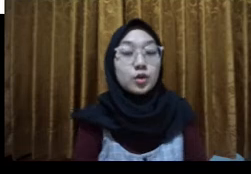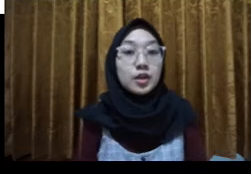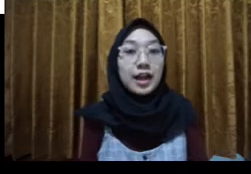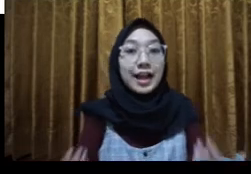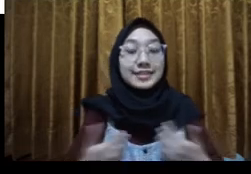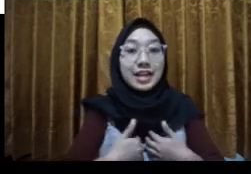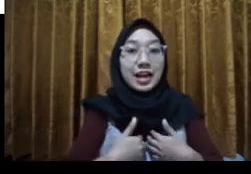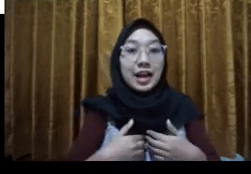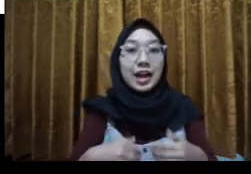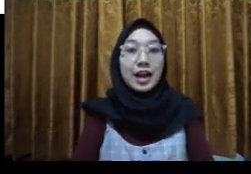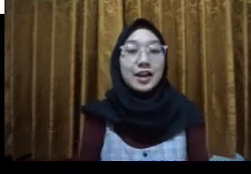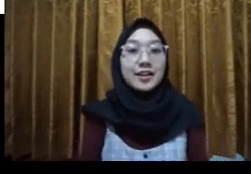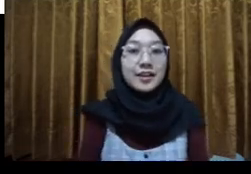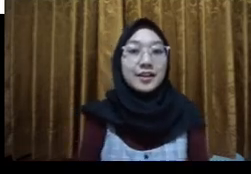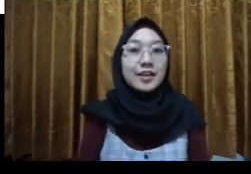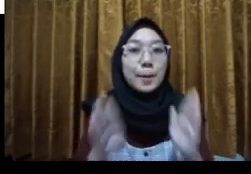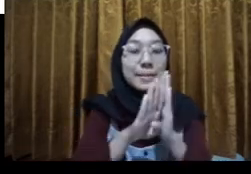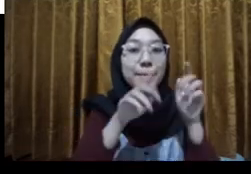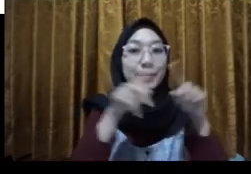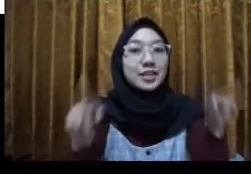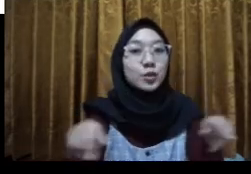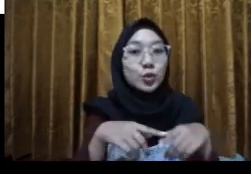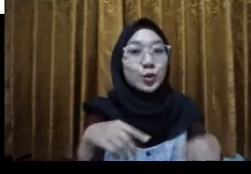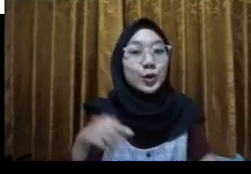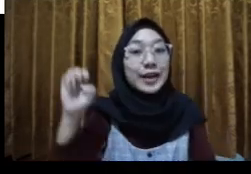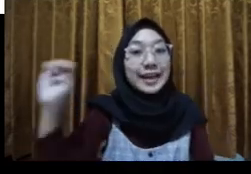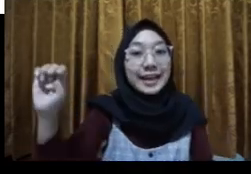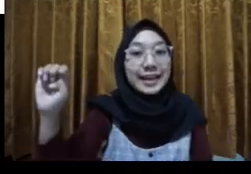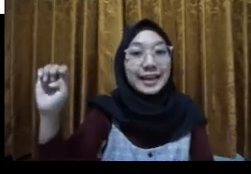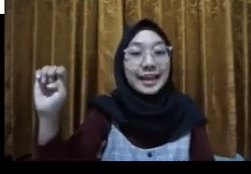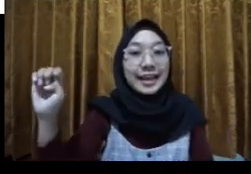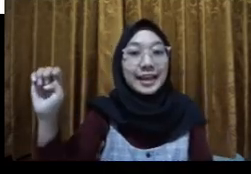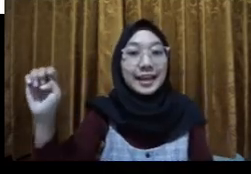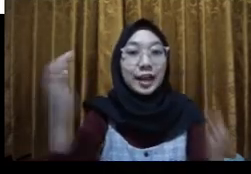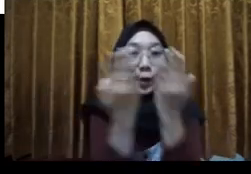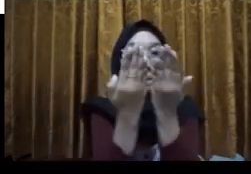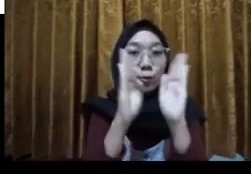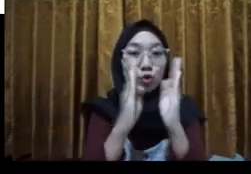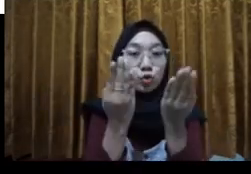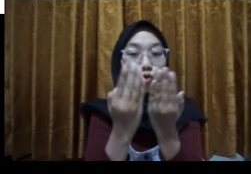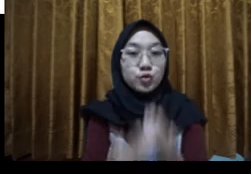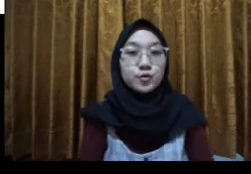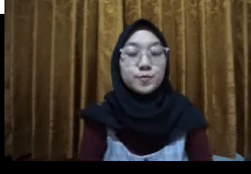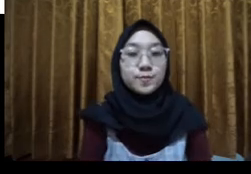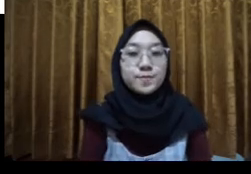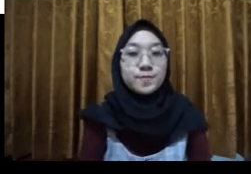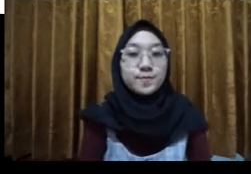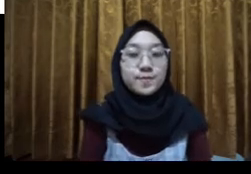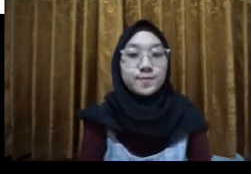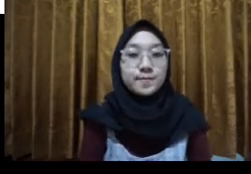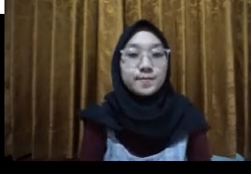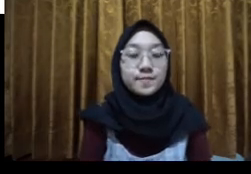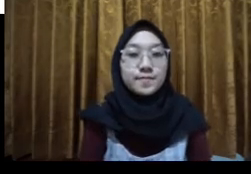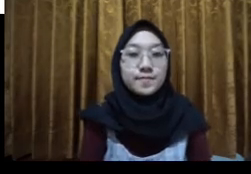berbentuk e-book ya. Yang sudah pernah saya download melalui buku Mitra Netra. Kita buka misalnya ini ya, anakku